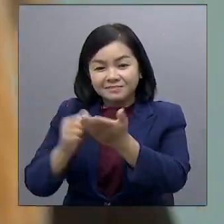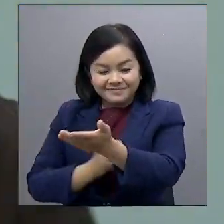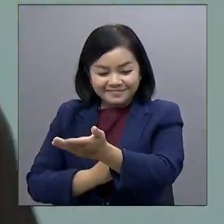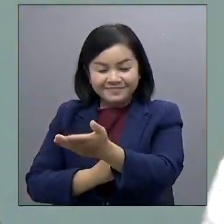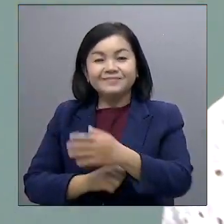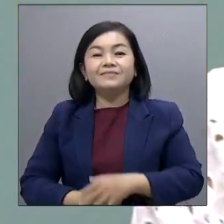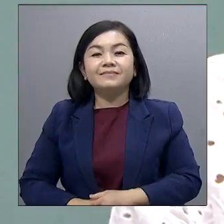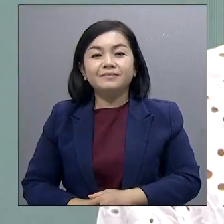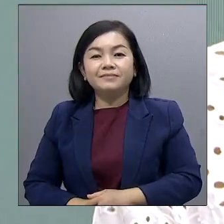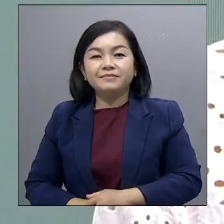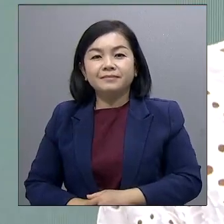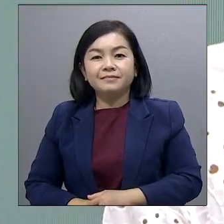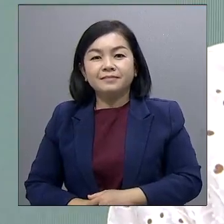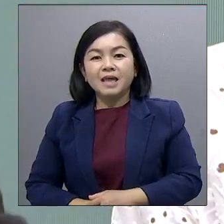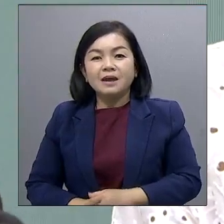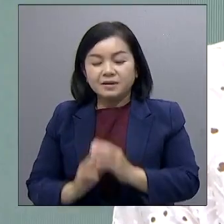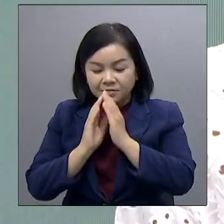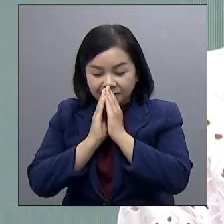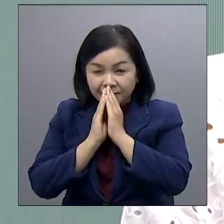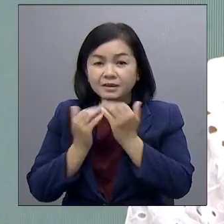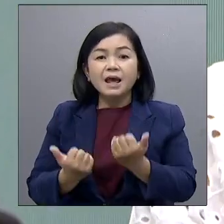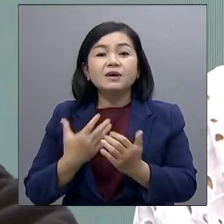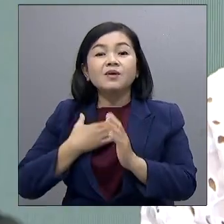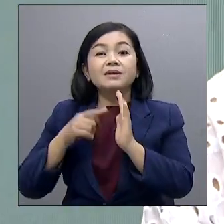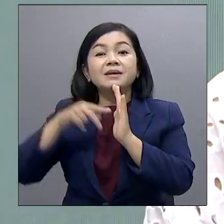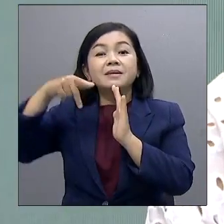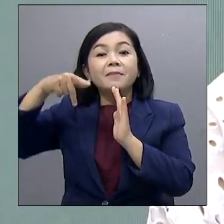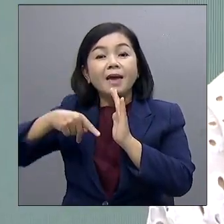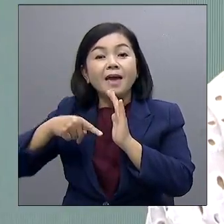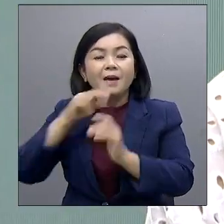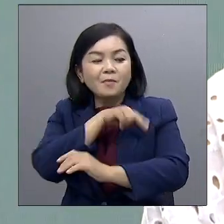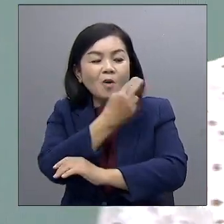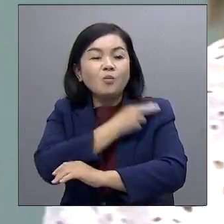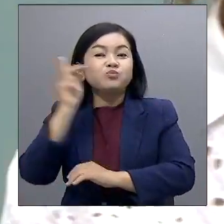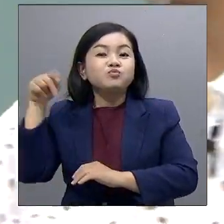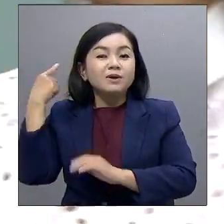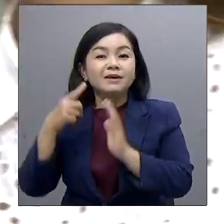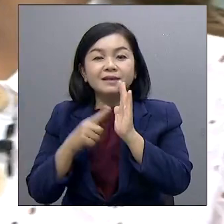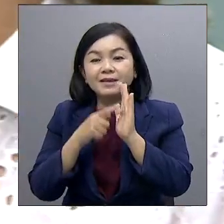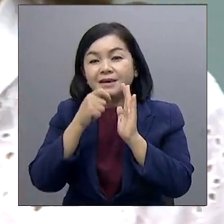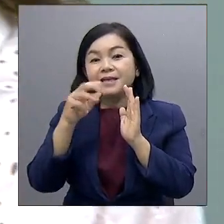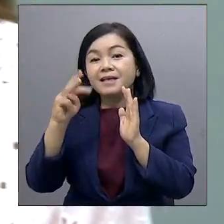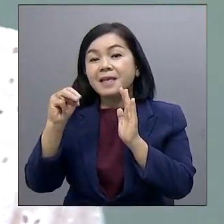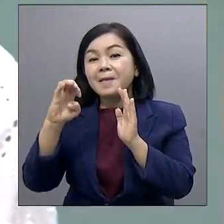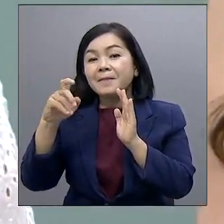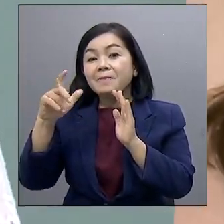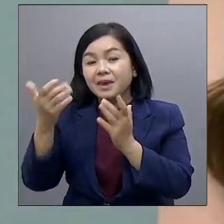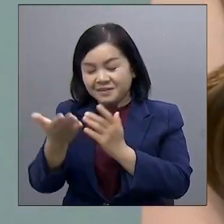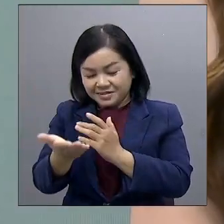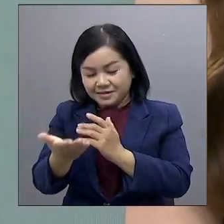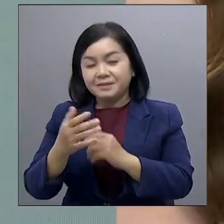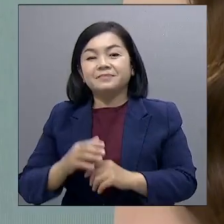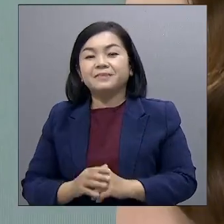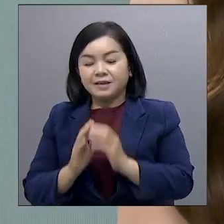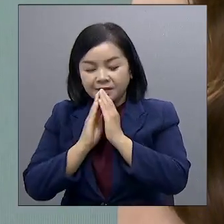ครับอ่าสวัสดีค่ะแพพมนรับบทเป็นหมอเอมมี่ค่ะหมอเอมมี่ท่านต่อมาเลยครับค่ะ